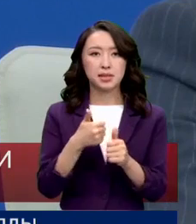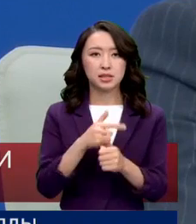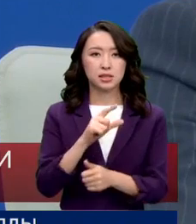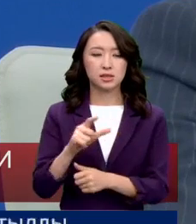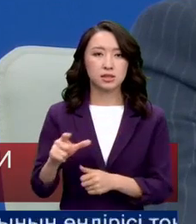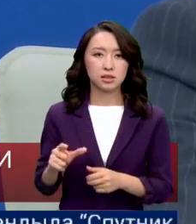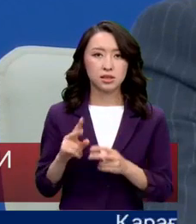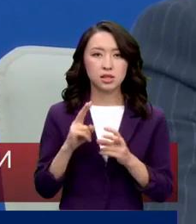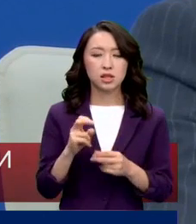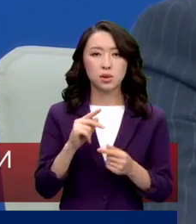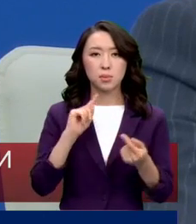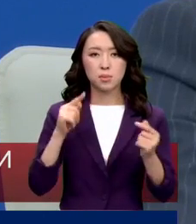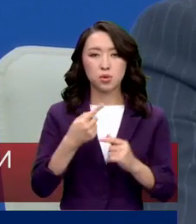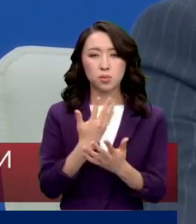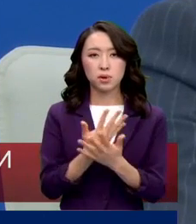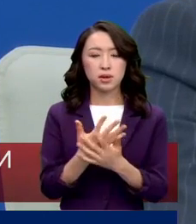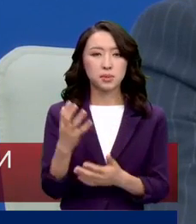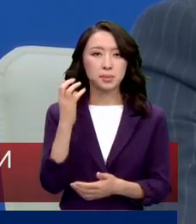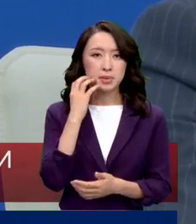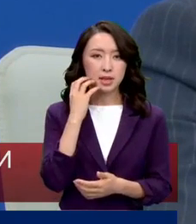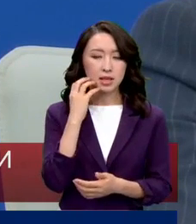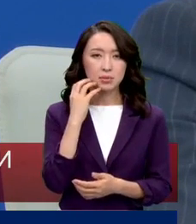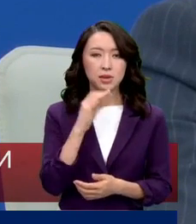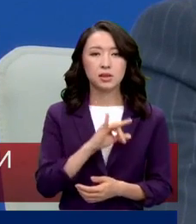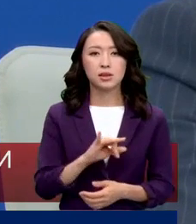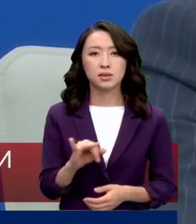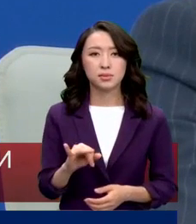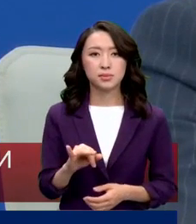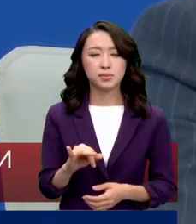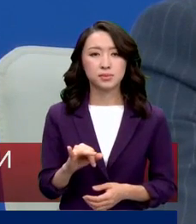с абсолютными противопоказаниями беременных и